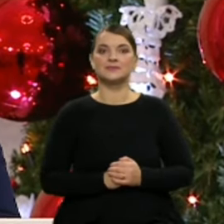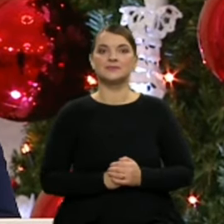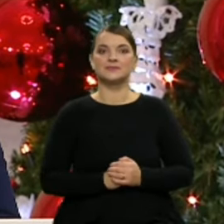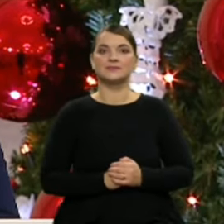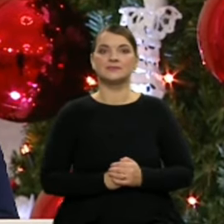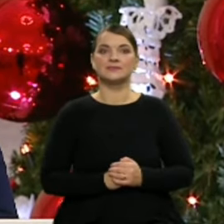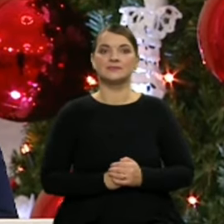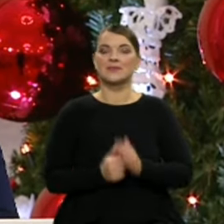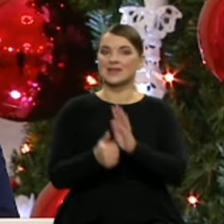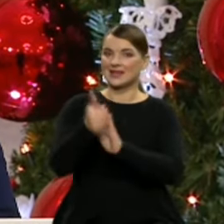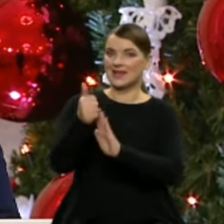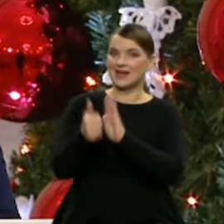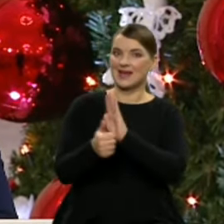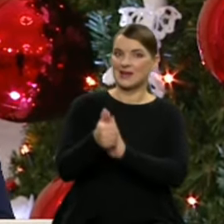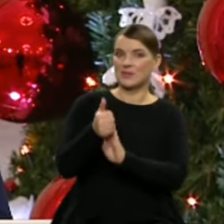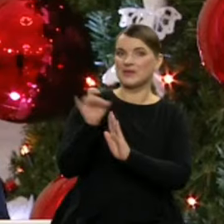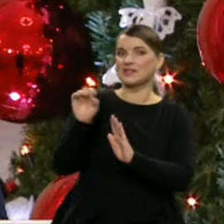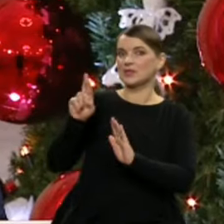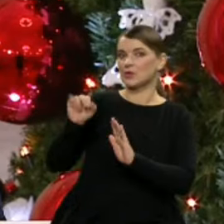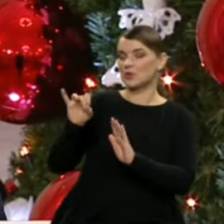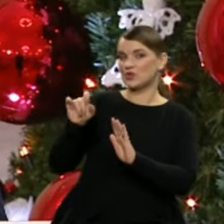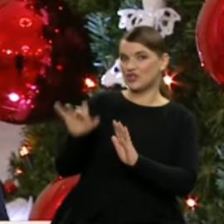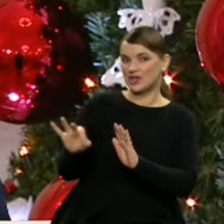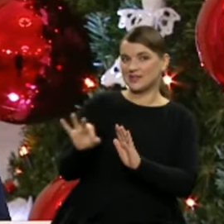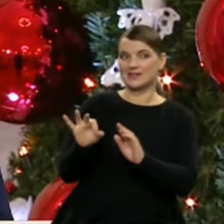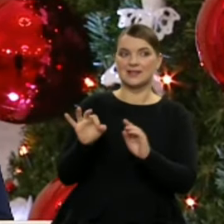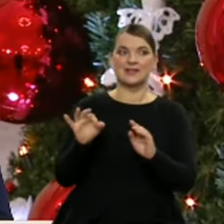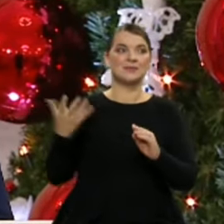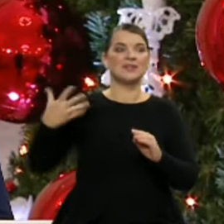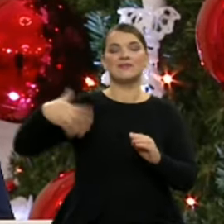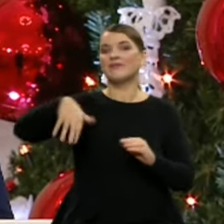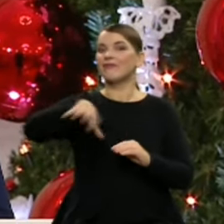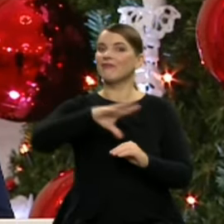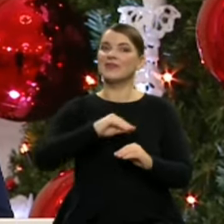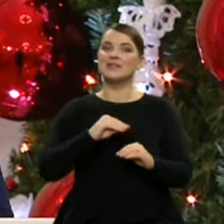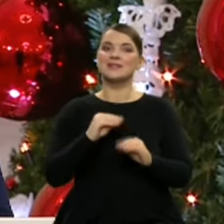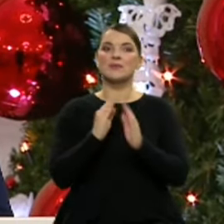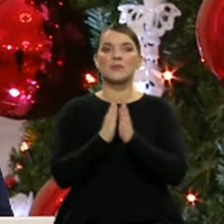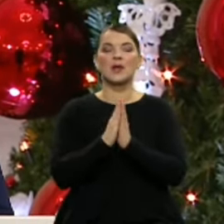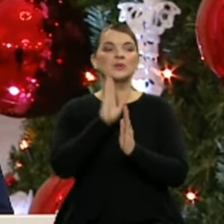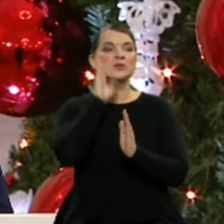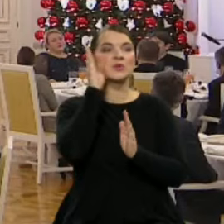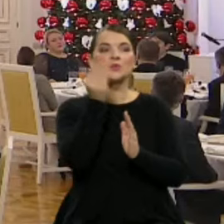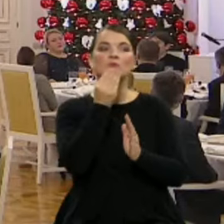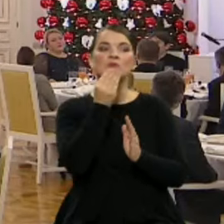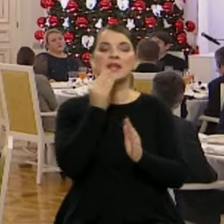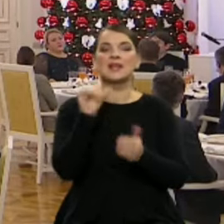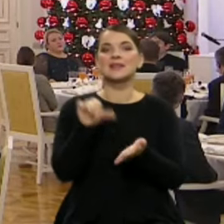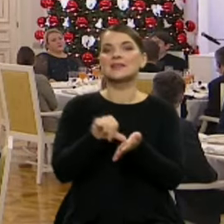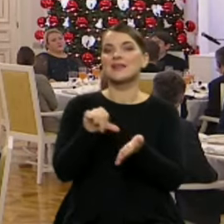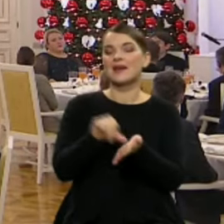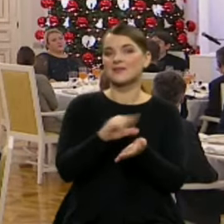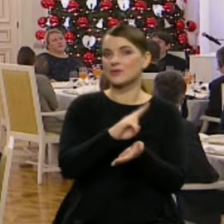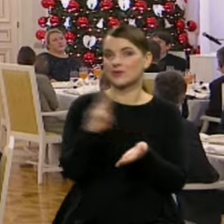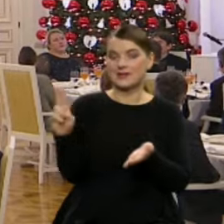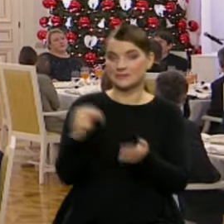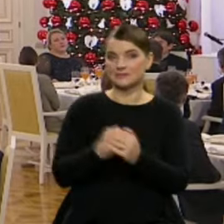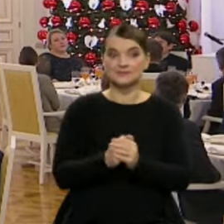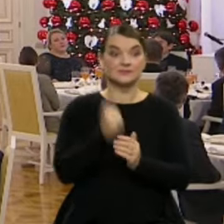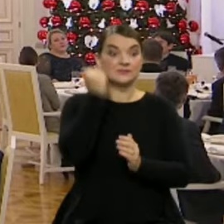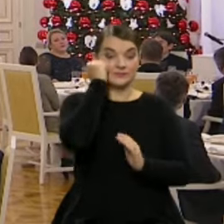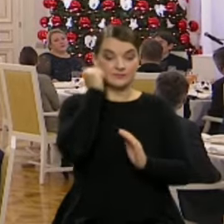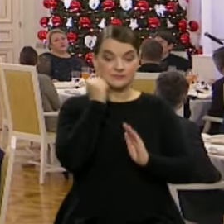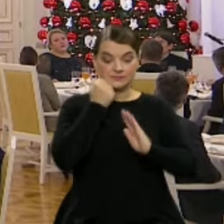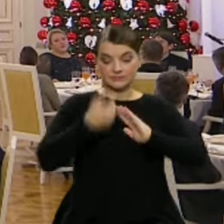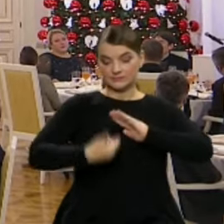jūsų eminencija Gintarai Grušai ir mėly maldos pusryčių dalyviai. Dėkuoju už kvietimą